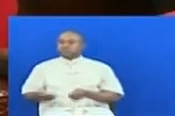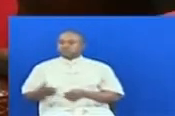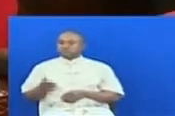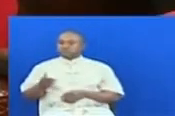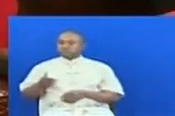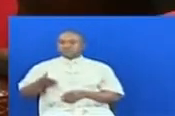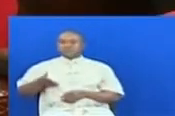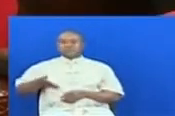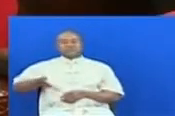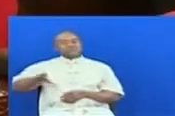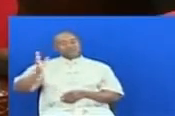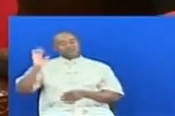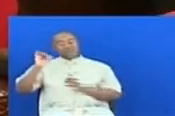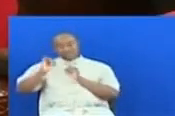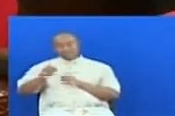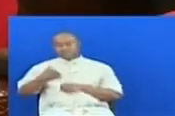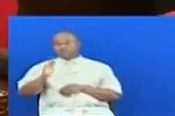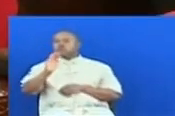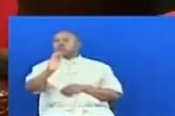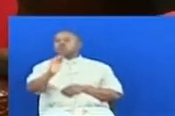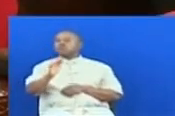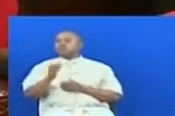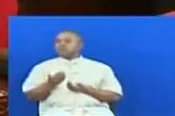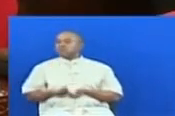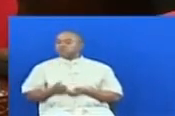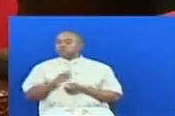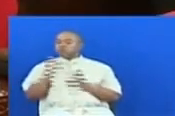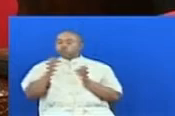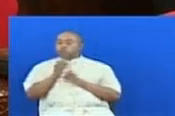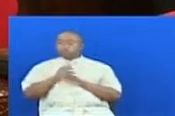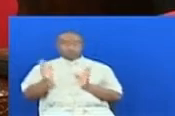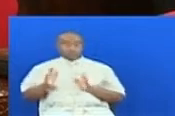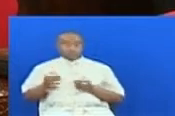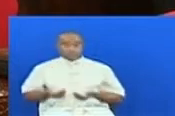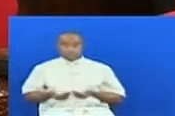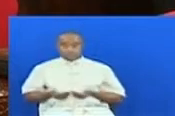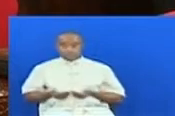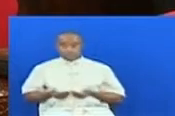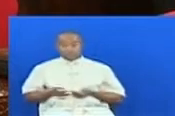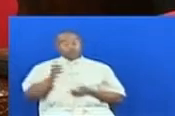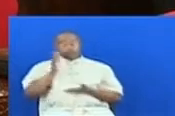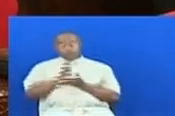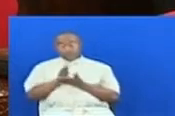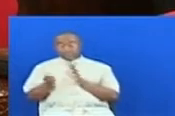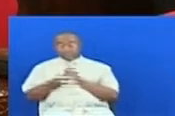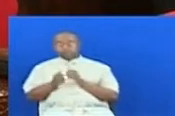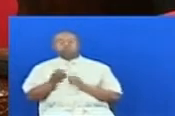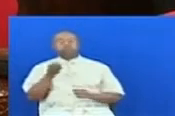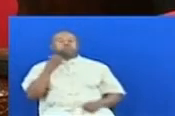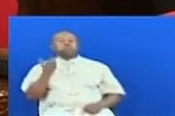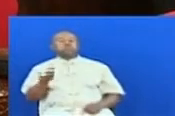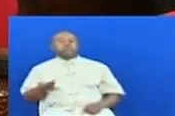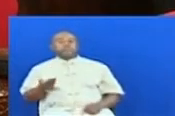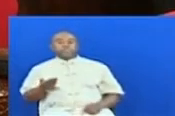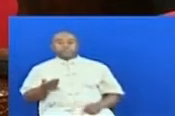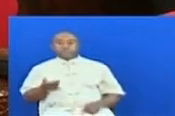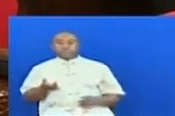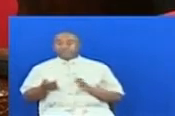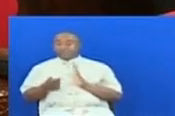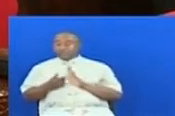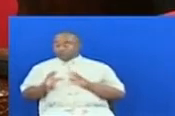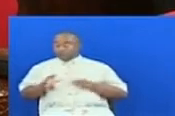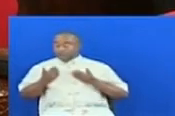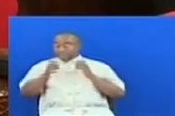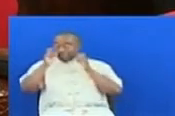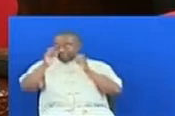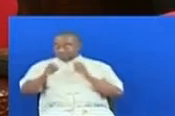inapaswa kuwaeleza wajue, ili wasiwe na malalamiko. Ni jambo ambalo linaumiza, kama maisha ya mtu yaliwekwa